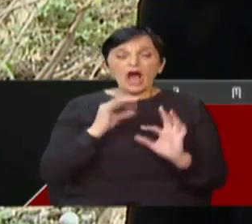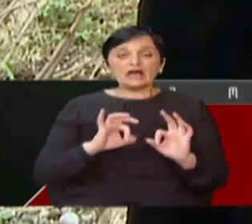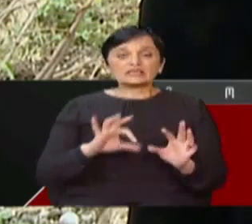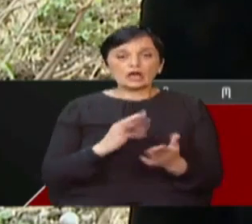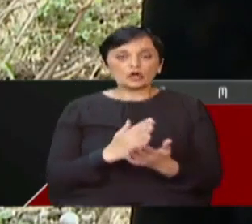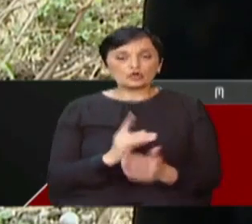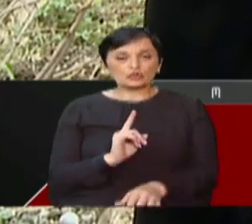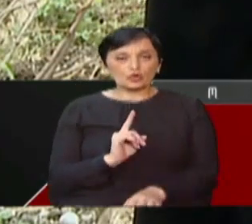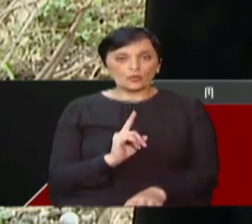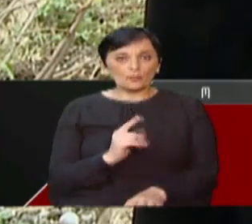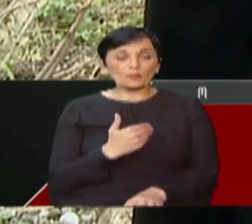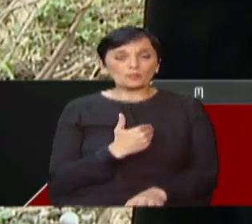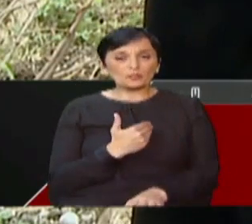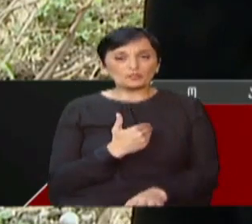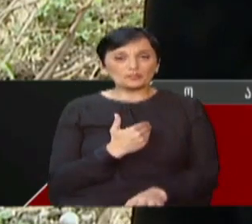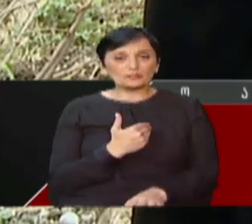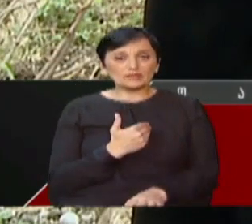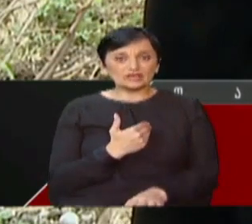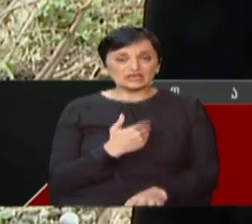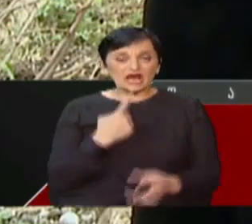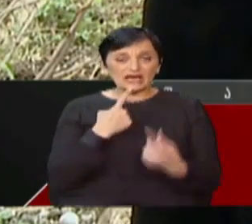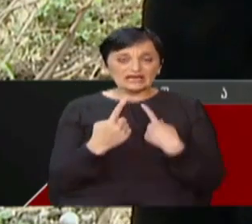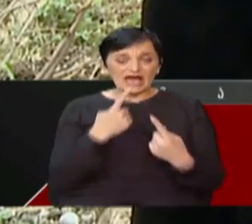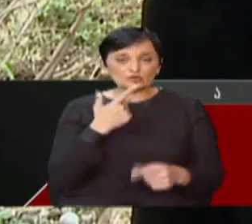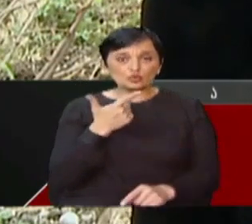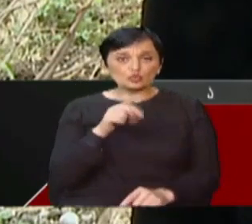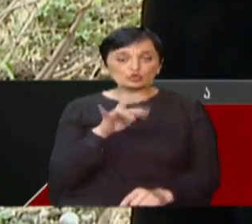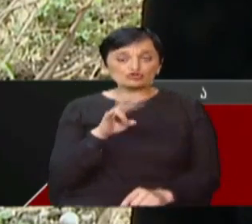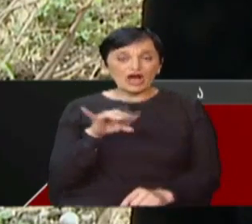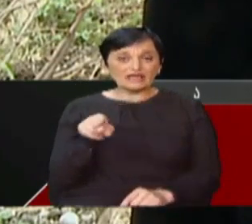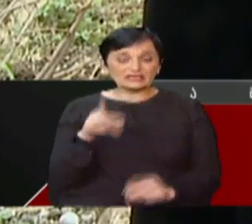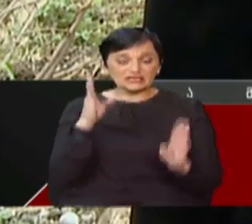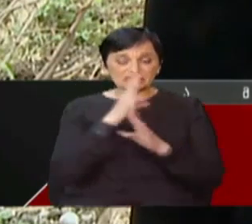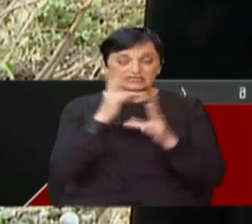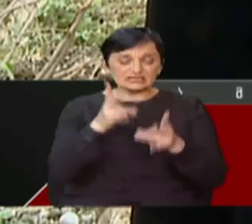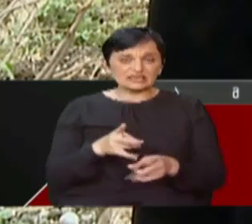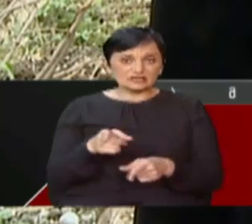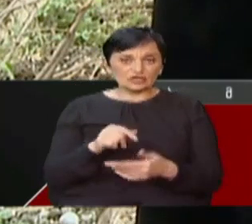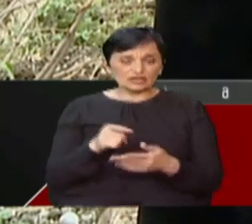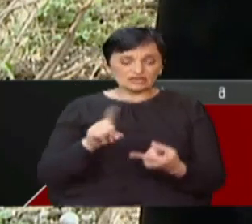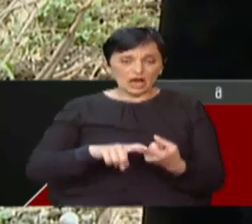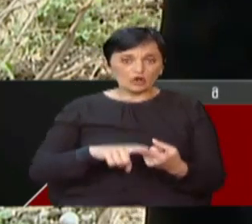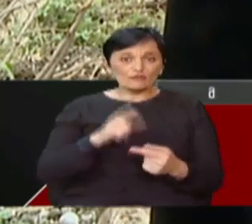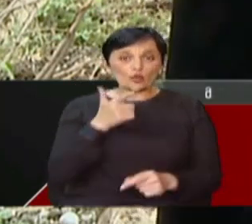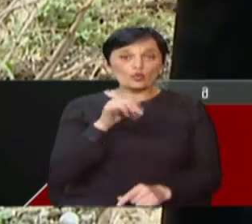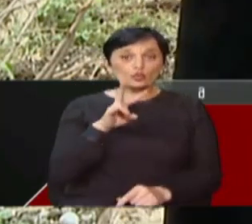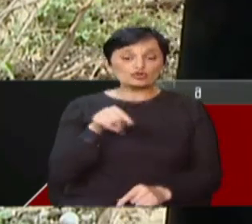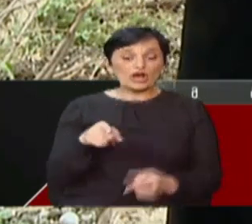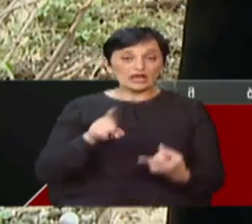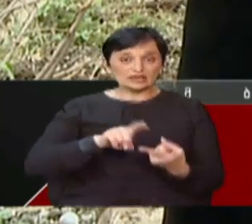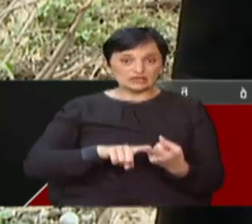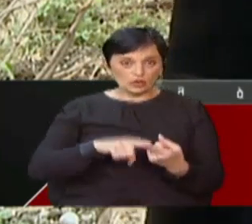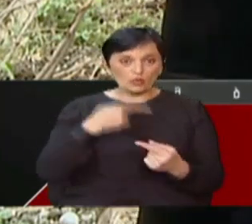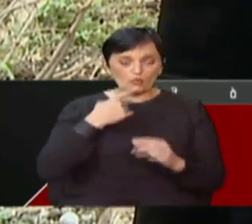რომ მინდა გესაუბროთ გურჯაანის სტიქიასთან დაკავშირებით. რაც შეეხება გურჯაანის სტიქიას, როგორც